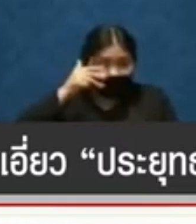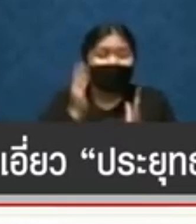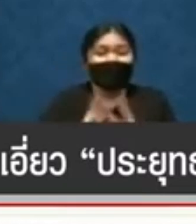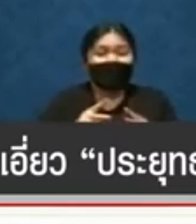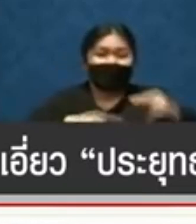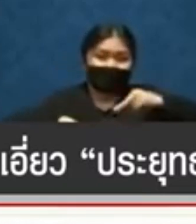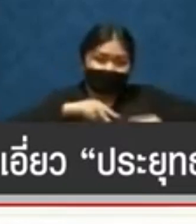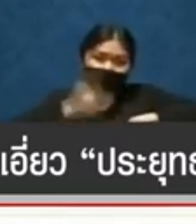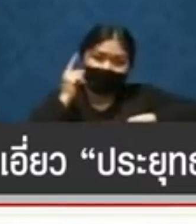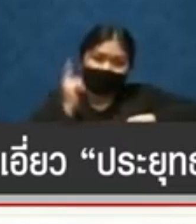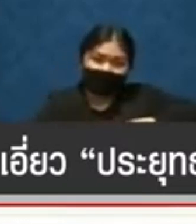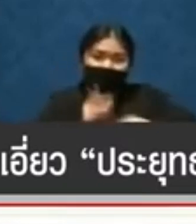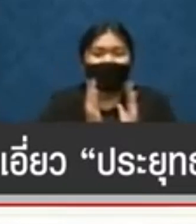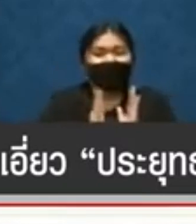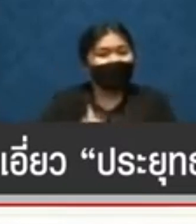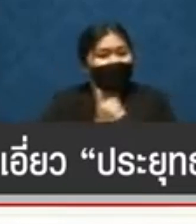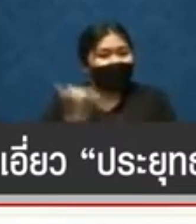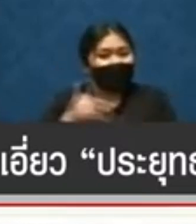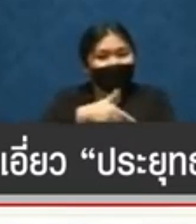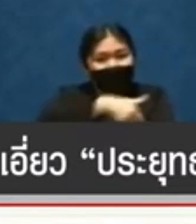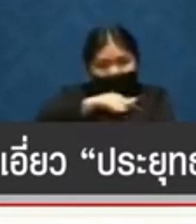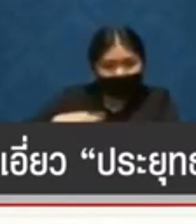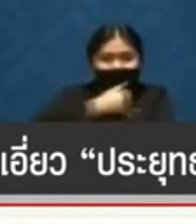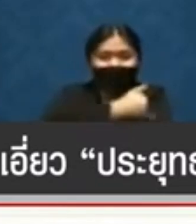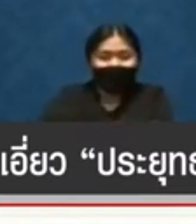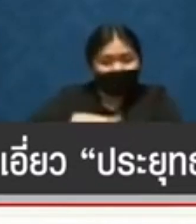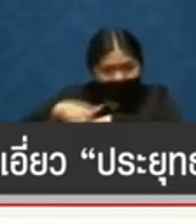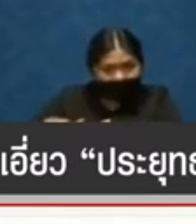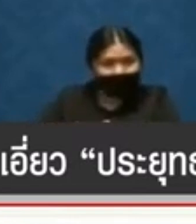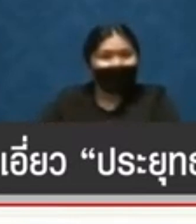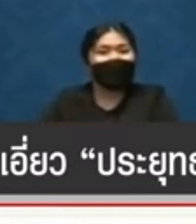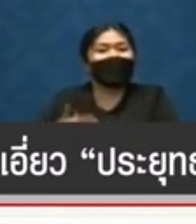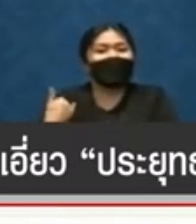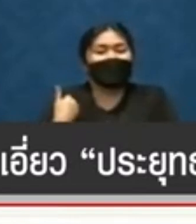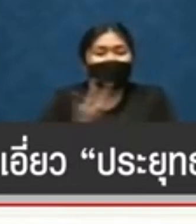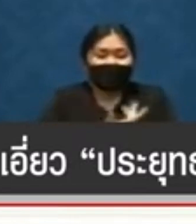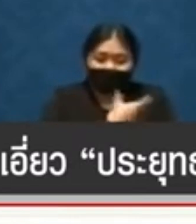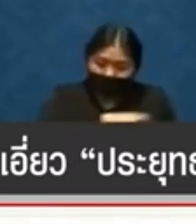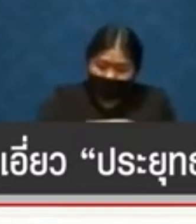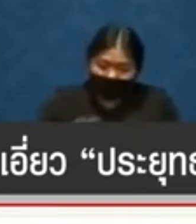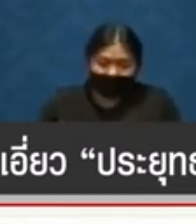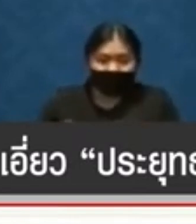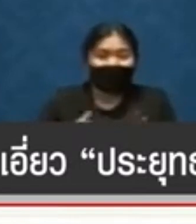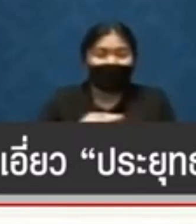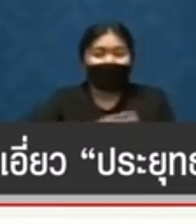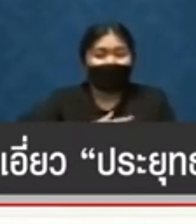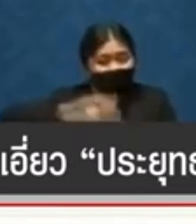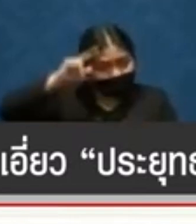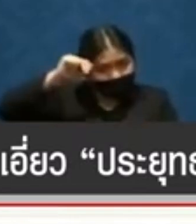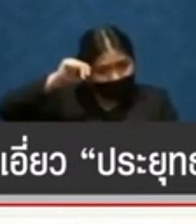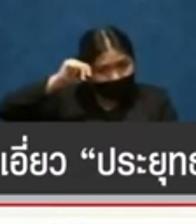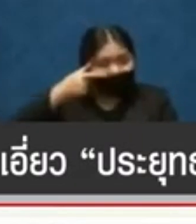กำกับที่เอาทุนมีรัฐจับมาได้เนี่ยถูกย้ายไปชัยภูมิและอย่างนี้มันเรื่องอะไรอ่าถูกย้ายไปชัยภูมิ